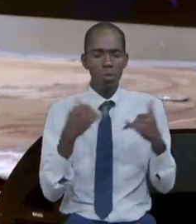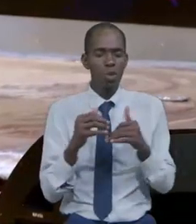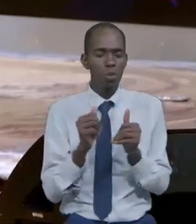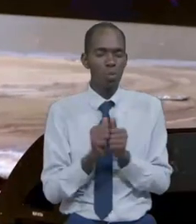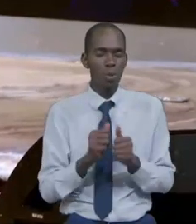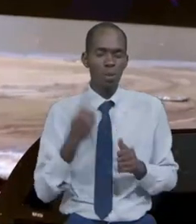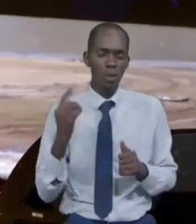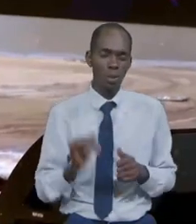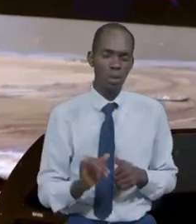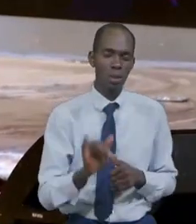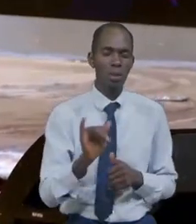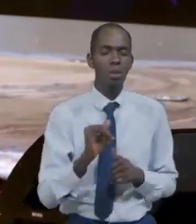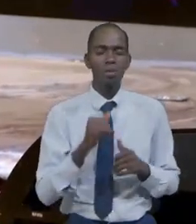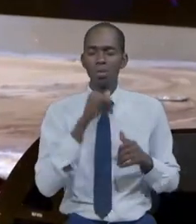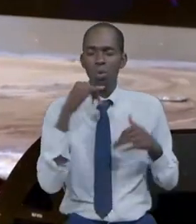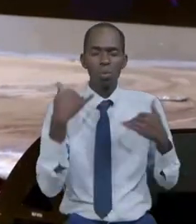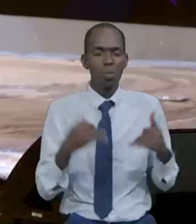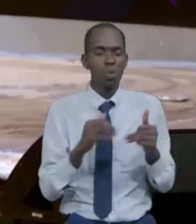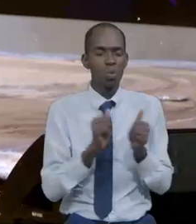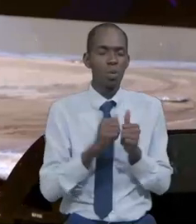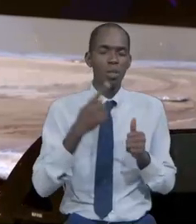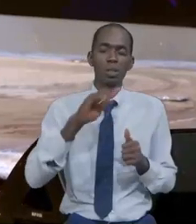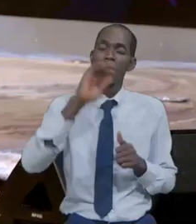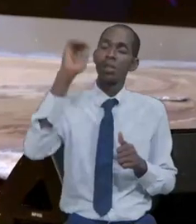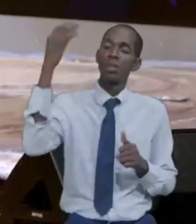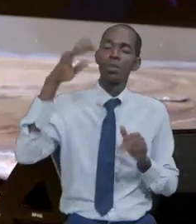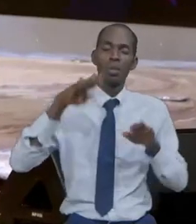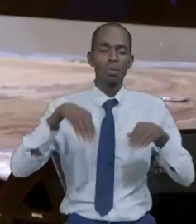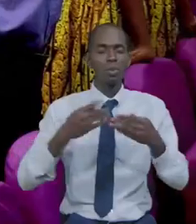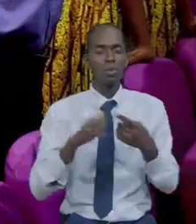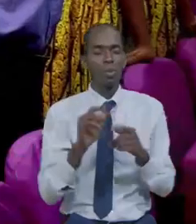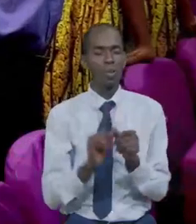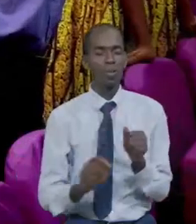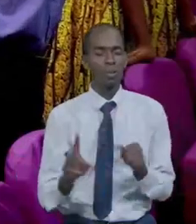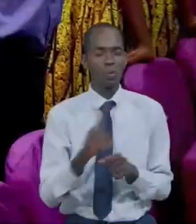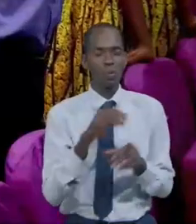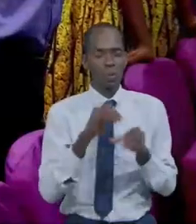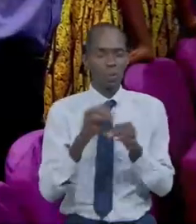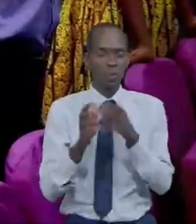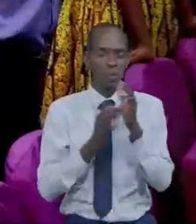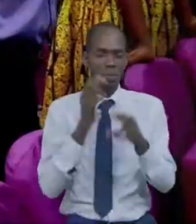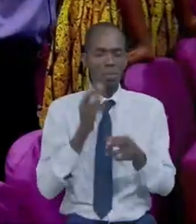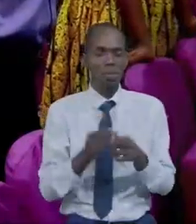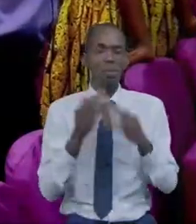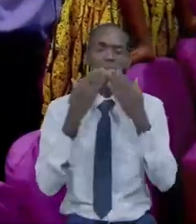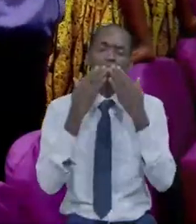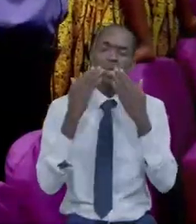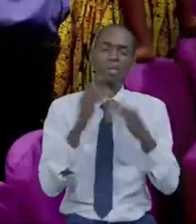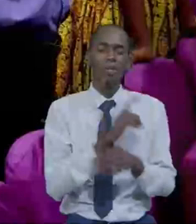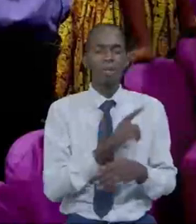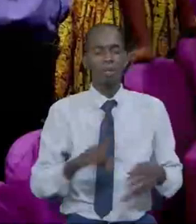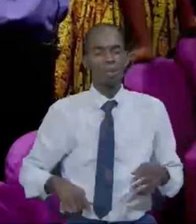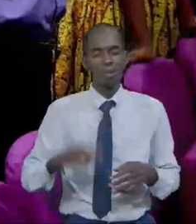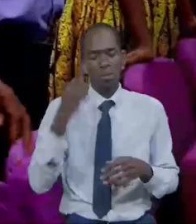la grâce que tu pourvois à tout le monde au nom de Jésus-Christ. Nous te disons merci, Seigneur, parce que tu nous